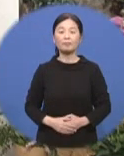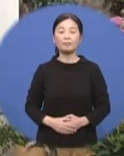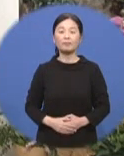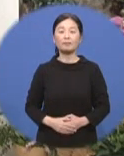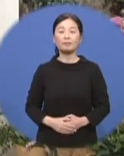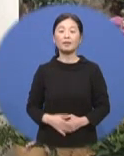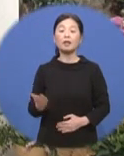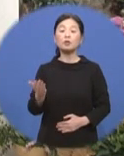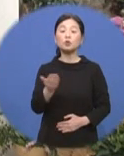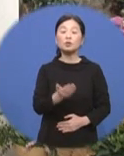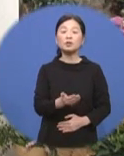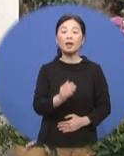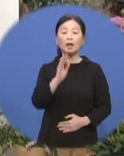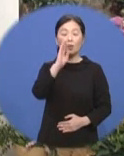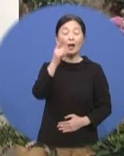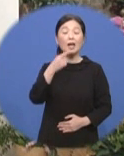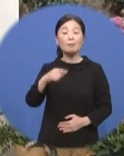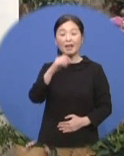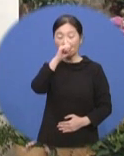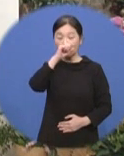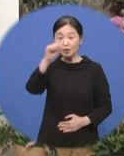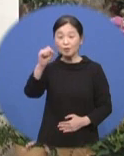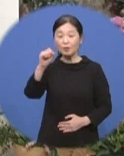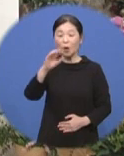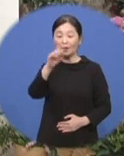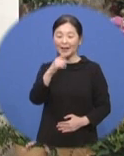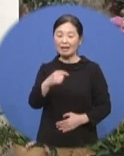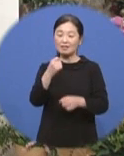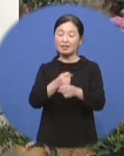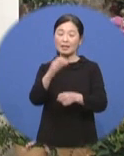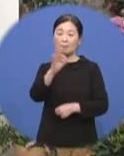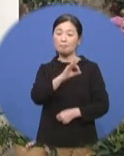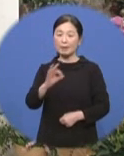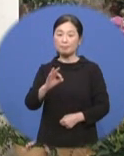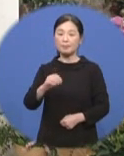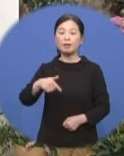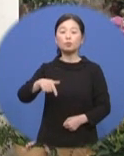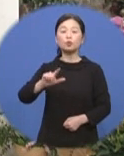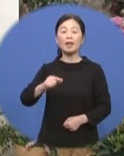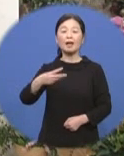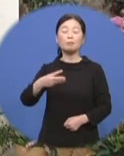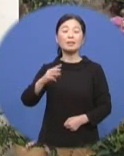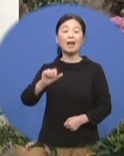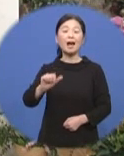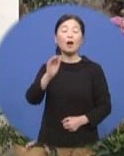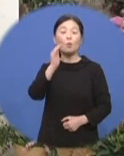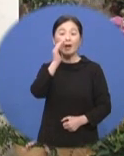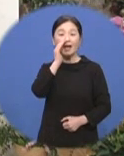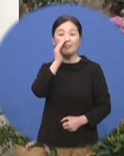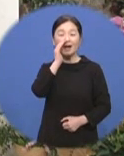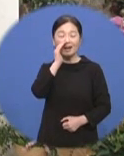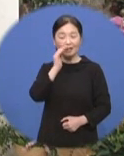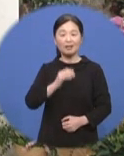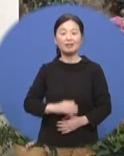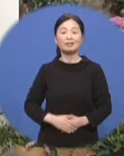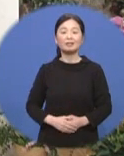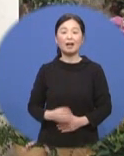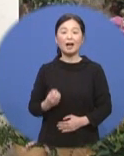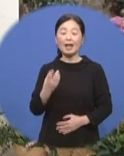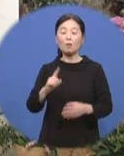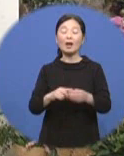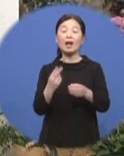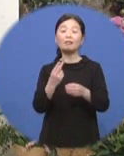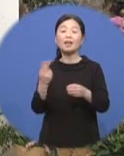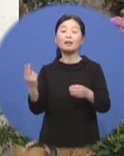続いて和歌山県優良県産品プレミア和歌山の話題です。令和元年度のプレミア和歌山